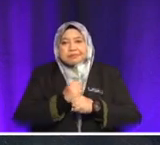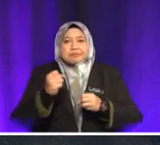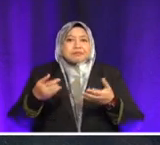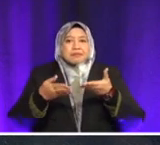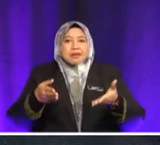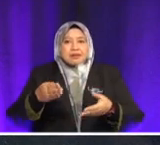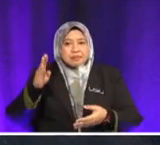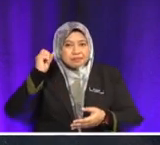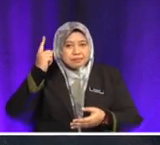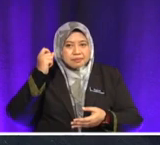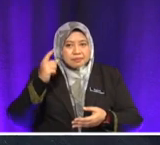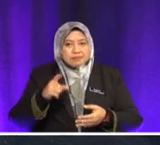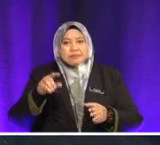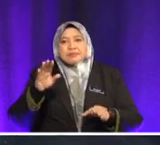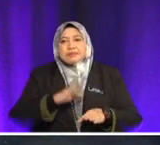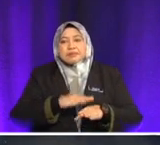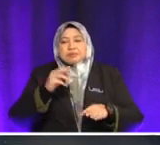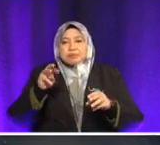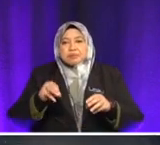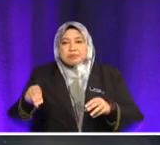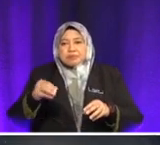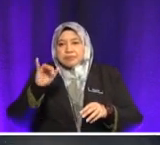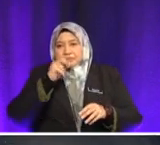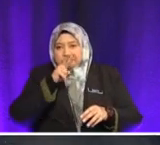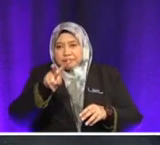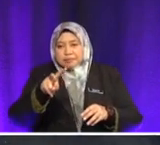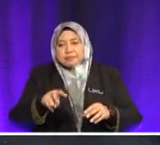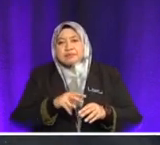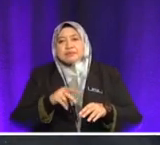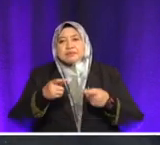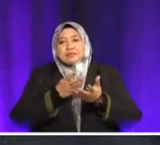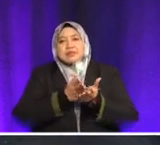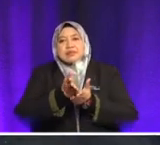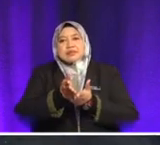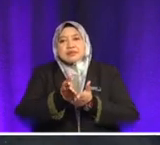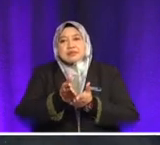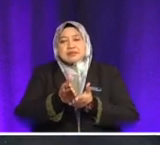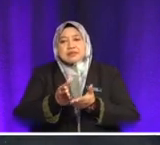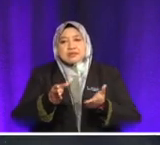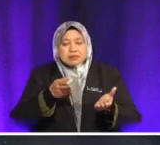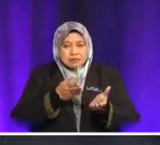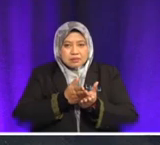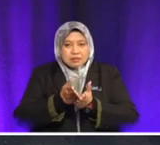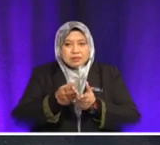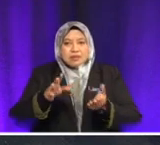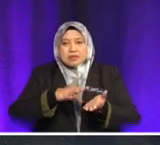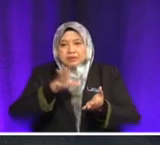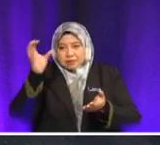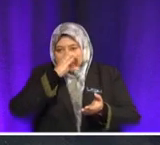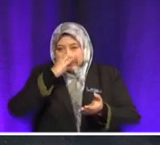kasih juga kepada Cik guslin atas kesuksesan bersama dengan kami pada hari ini Teruskan setia untuk menimba ilmu dan mendengar rendah untuk lebih banyak lagi